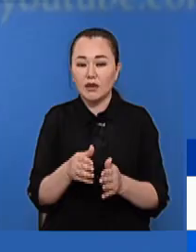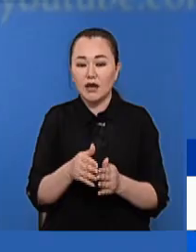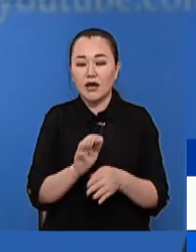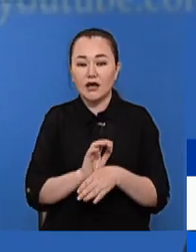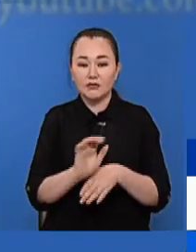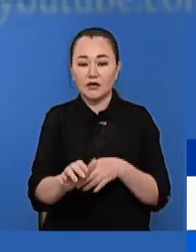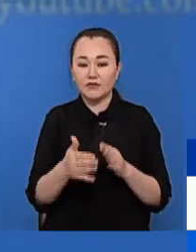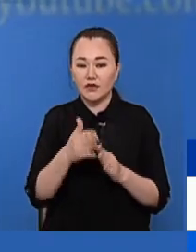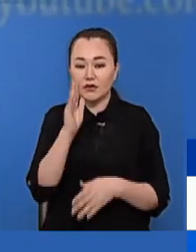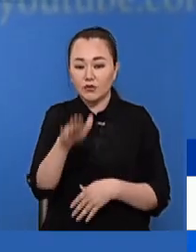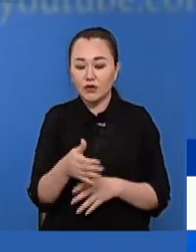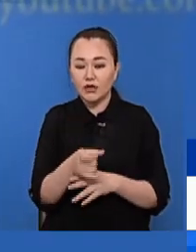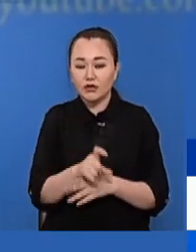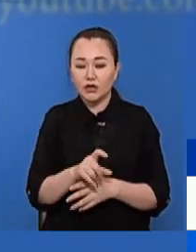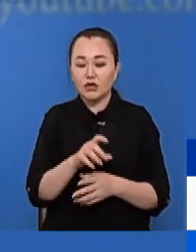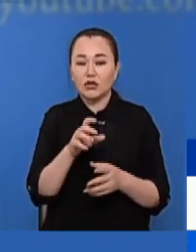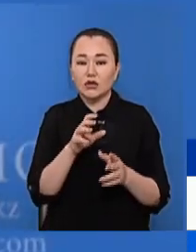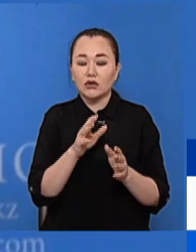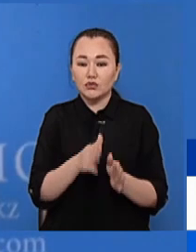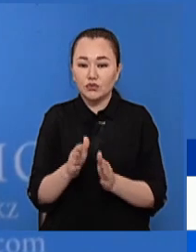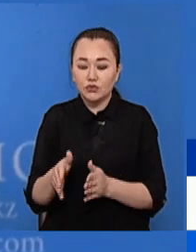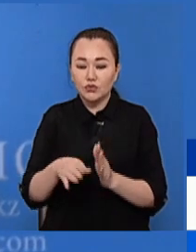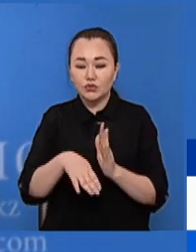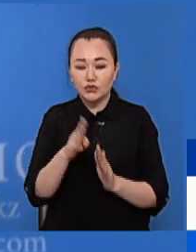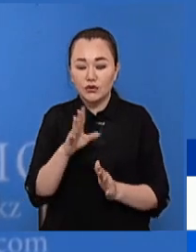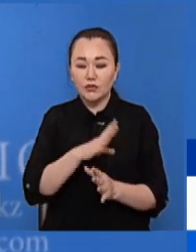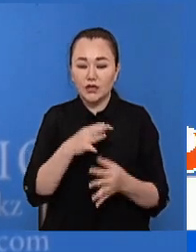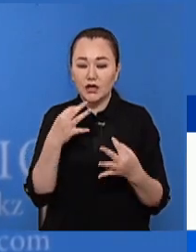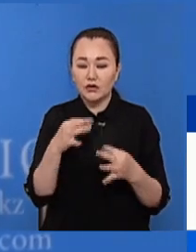домой. Данный спор урегулирован. Были отобраны